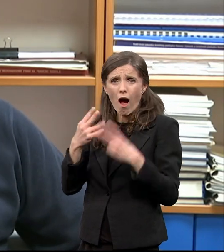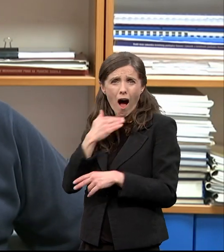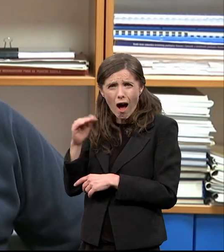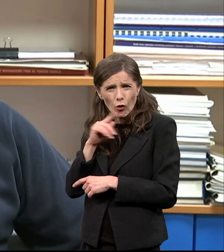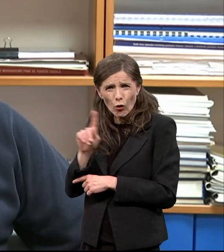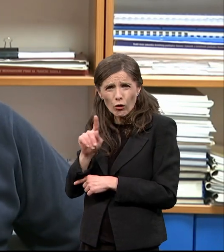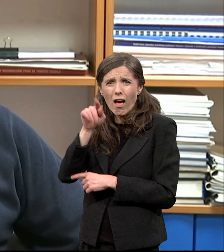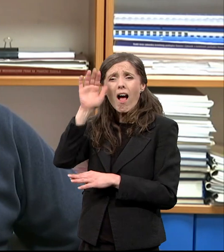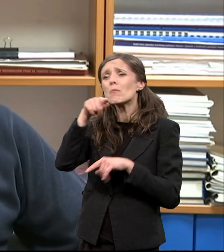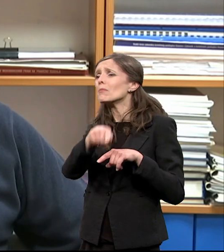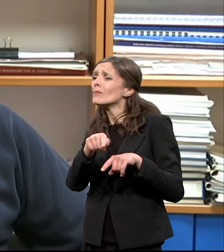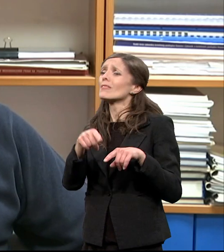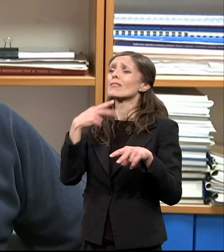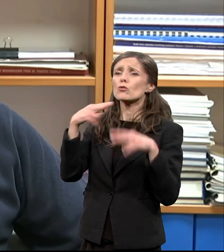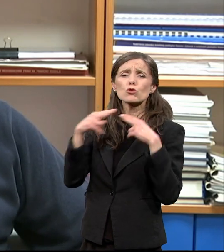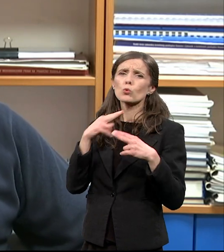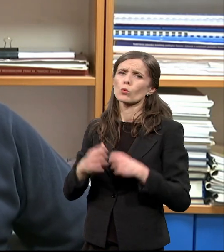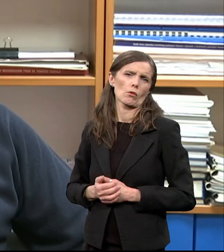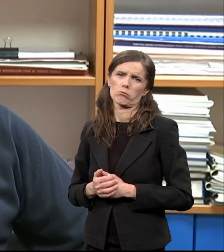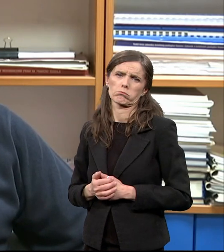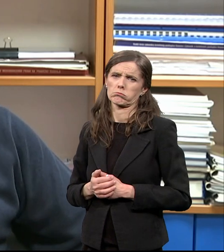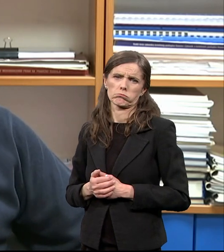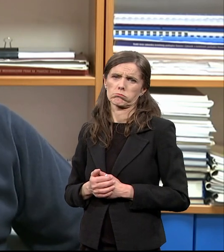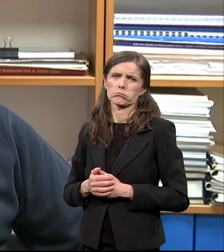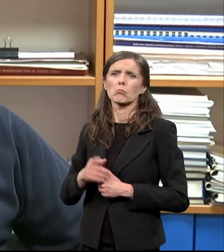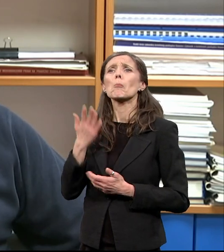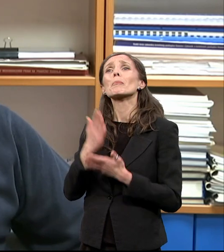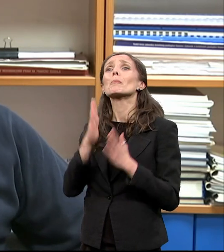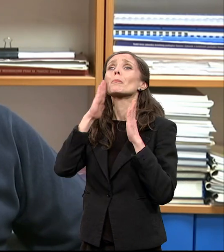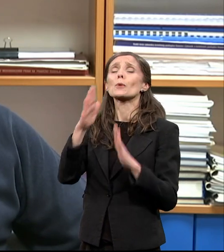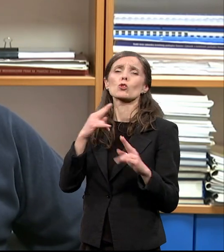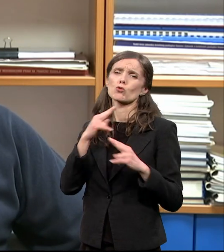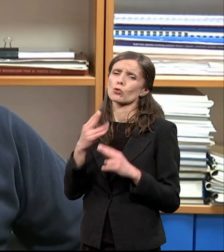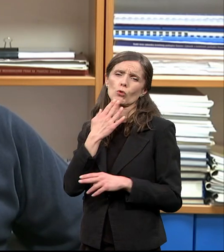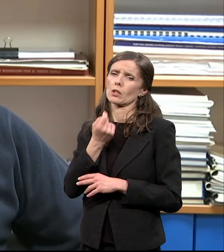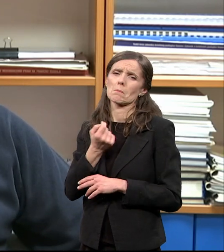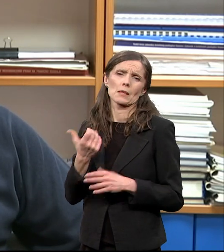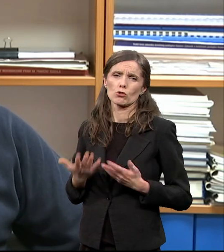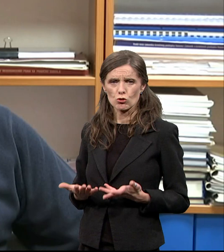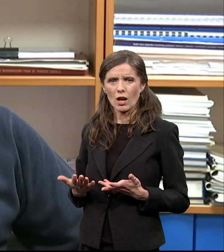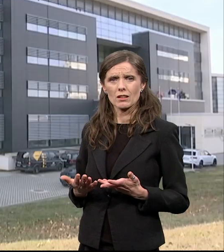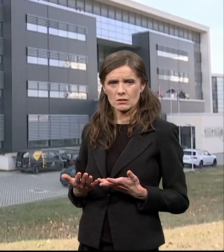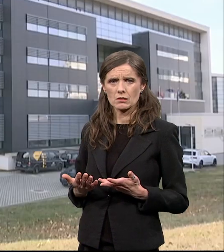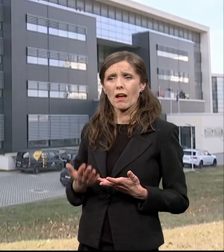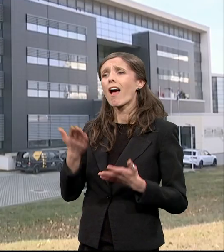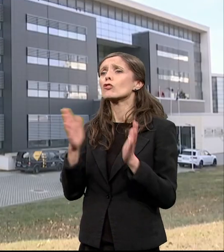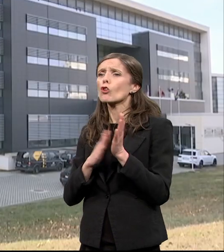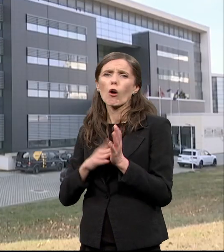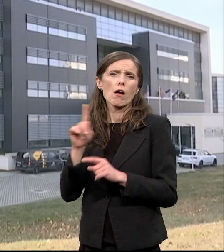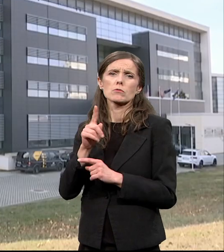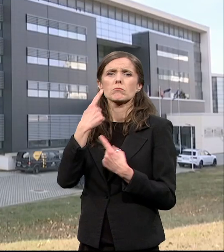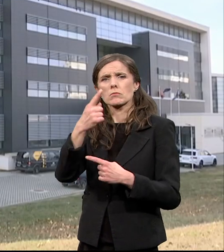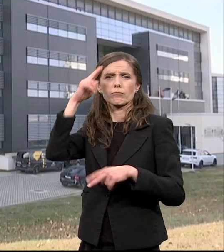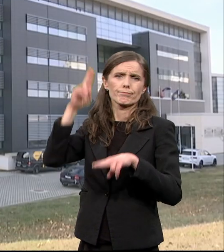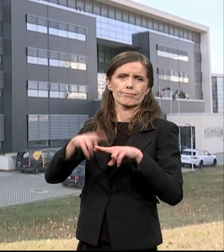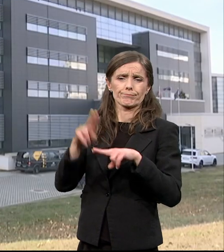tu nema govora o tome da će jedno suđenje biti pravično i da će jedna presuda biti zasnovana na dokazima. Da li su